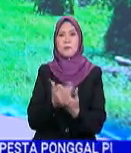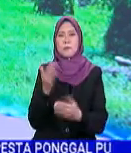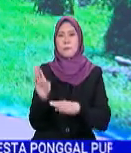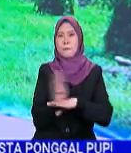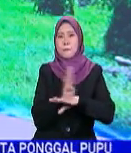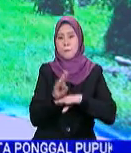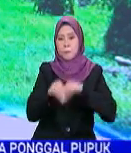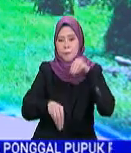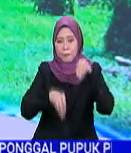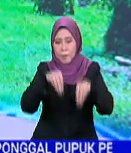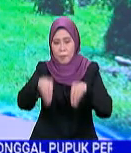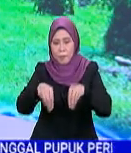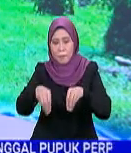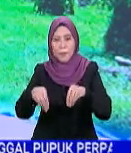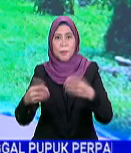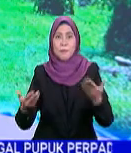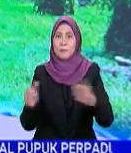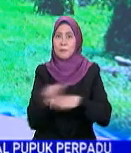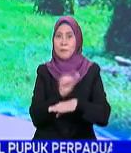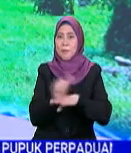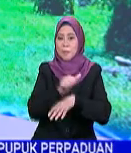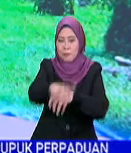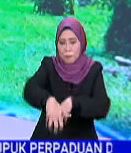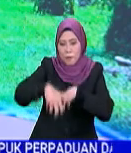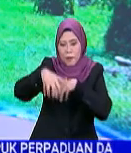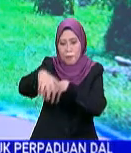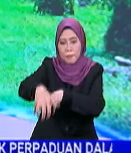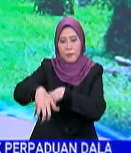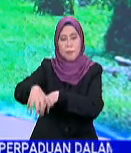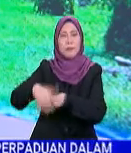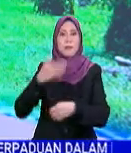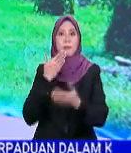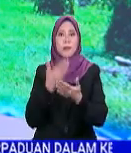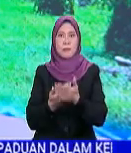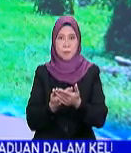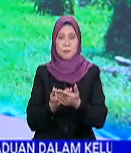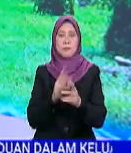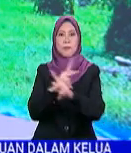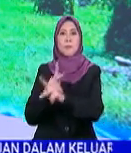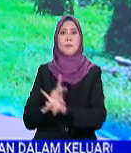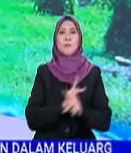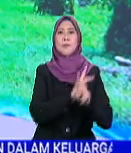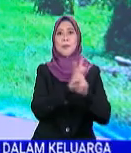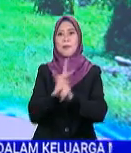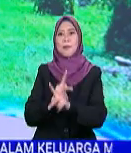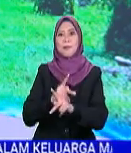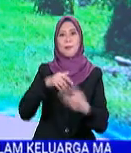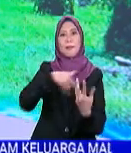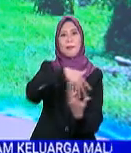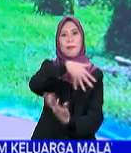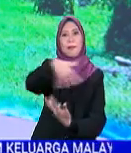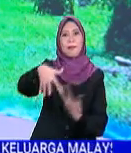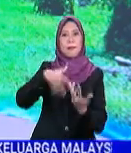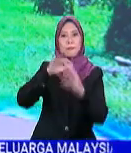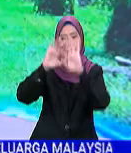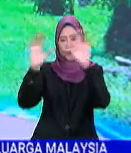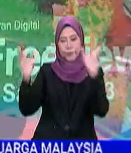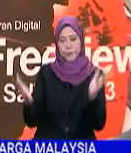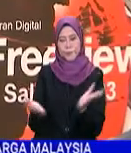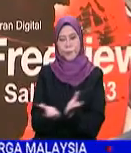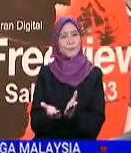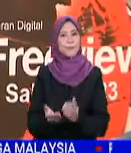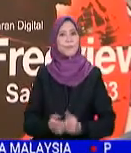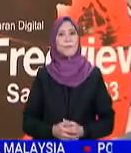perusahaan penanaman menerusi amalan pertanian yang baik dan piawaian penjagaan alam sekitar.